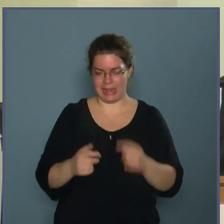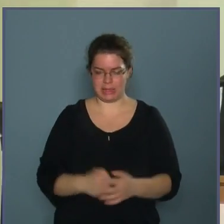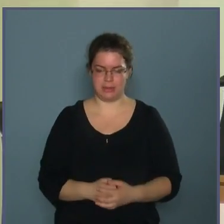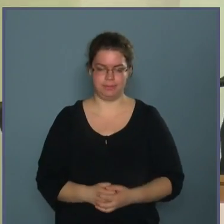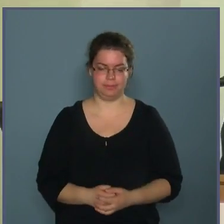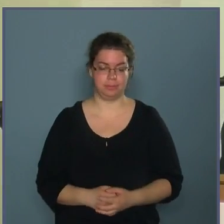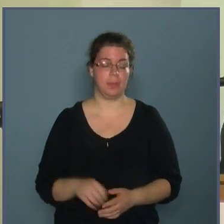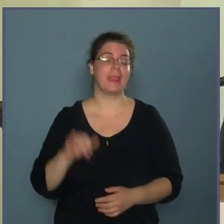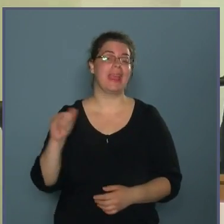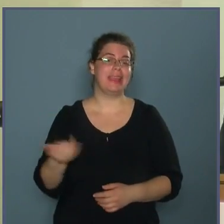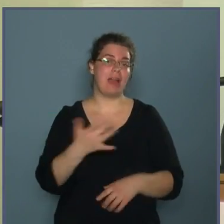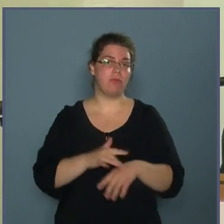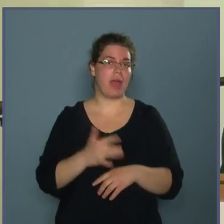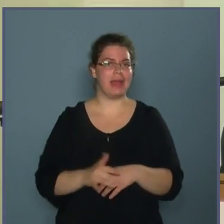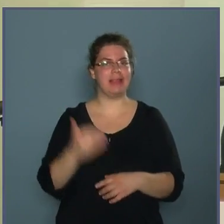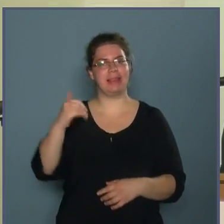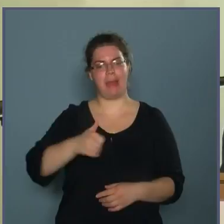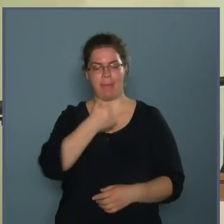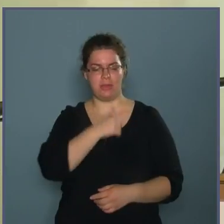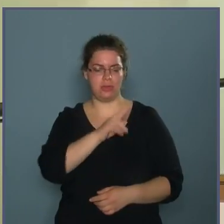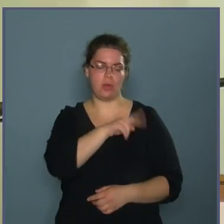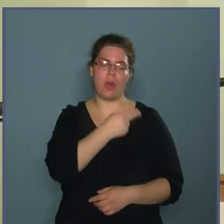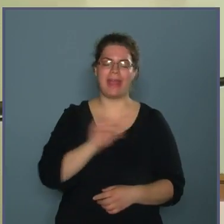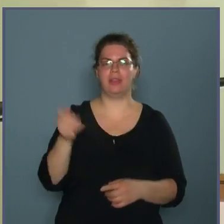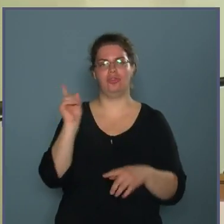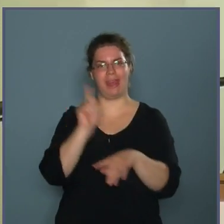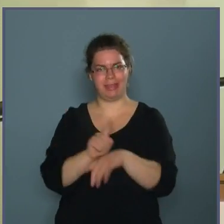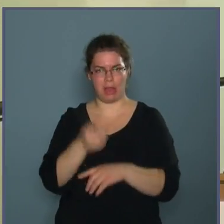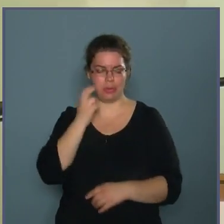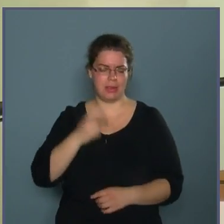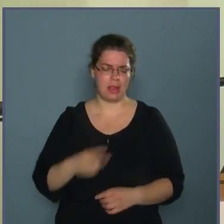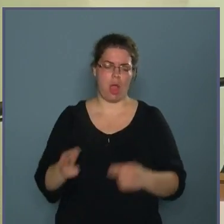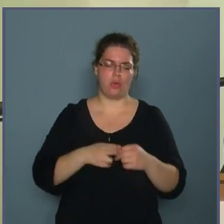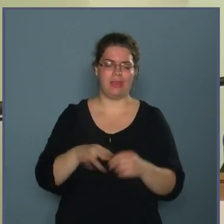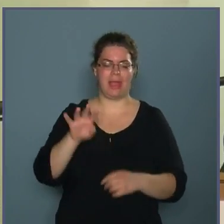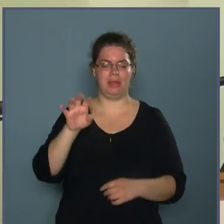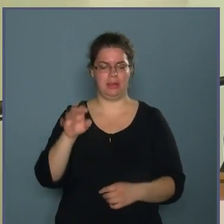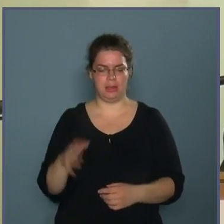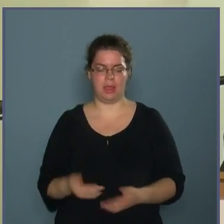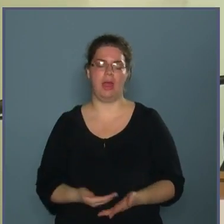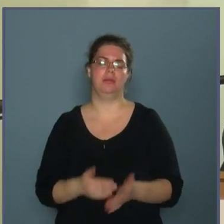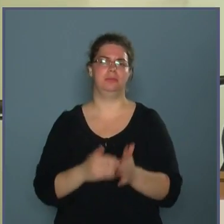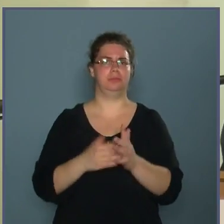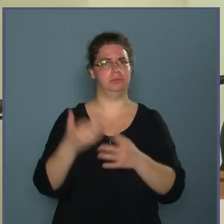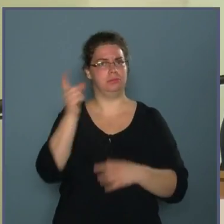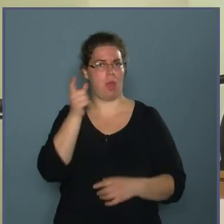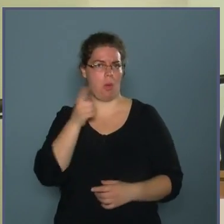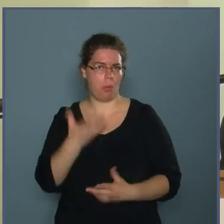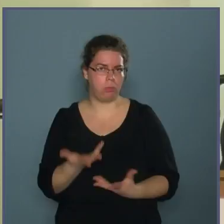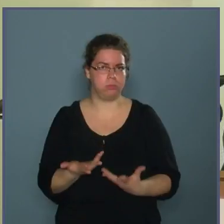A Jan Ferenc Délpesti Kórház és Rendelőintézet közel 400 ezer lakos egészségügyi ellátását biztosítja sok